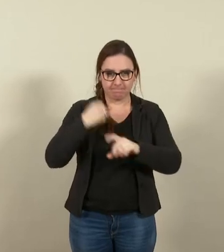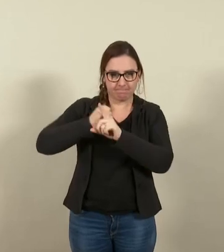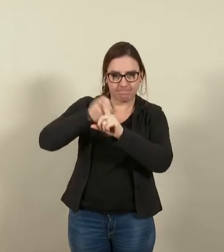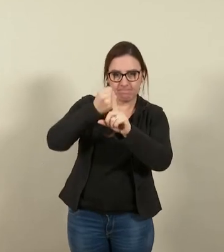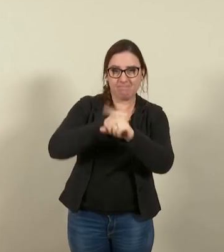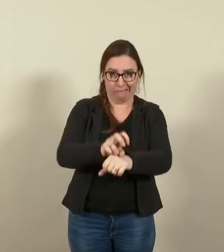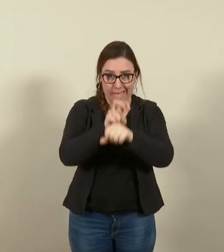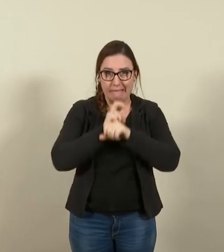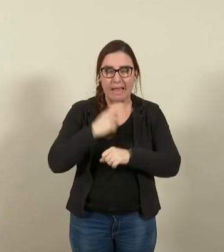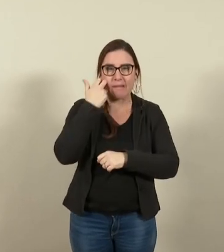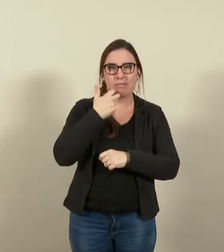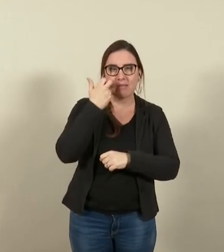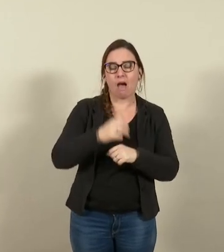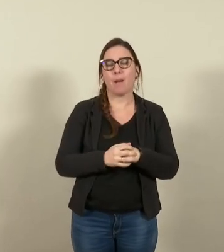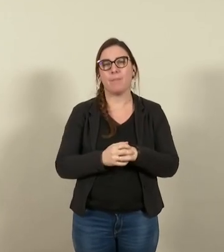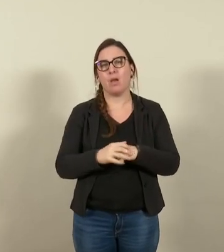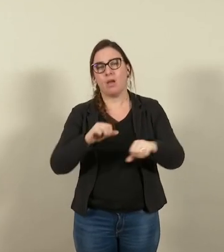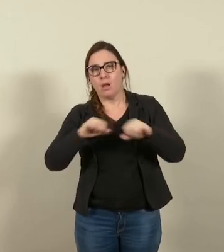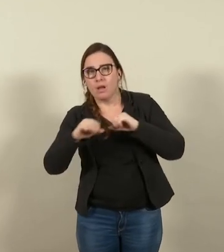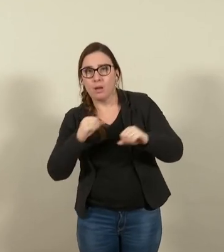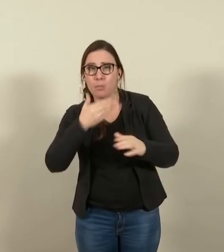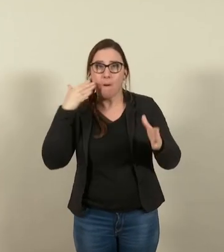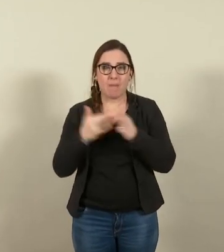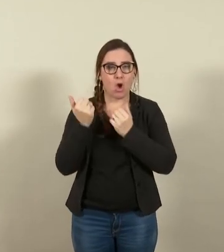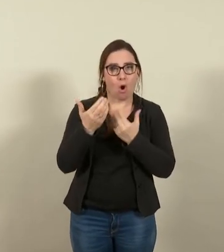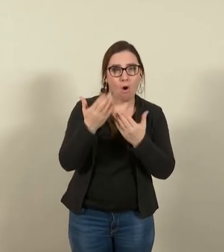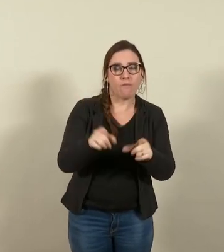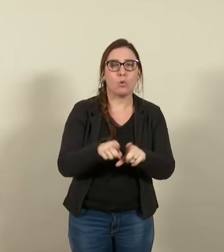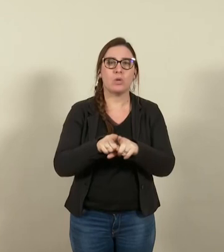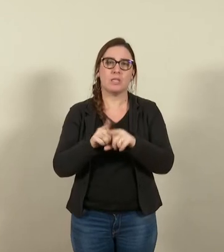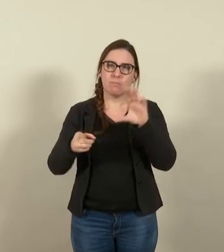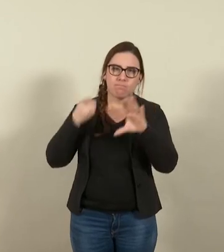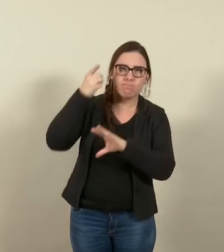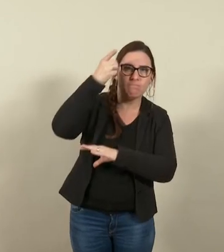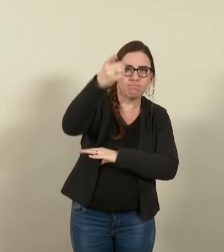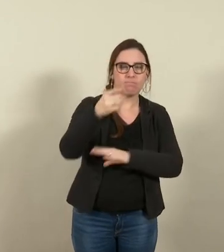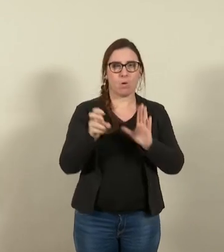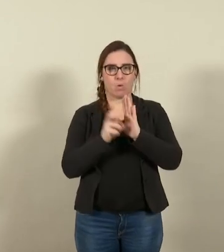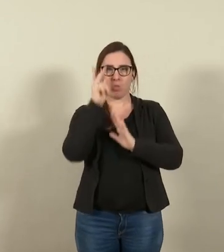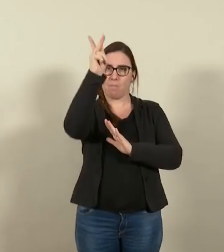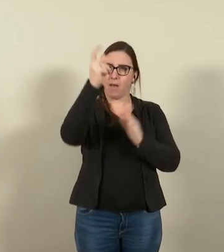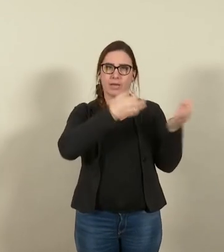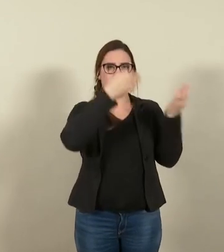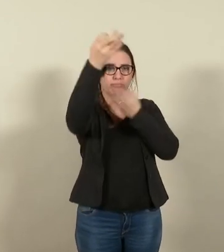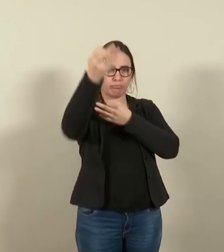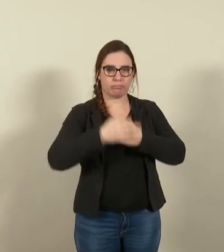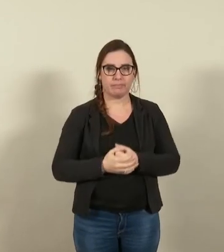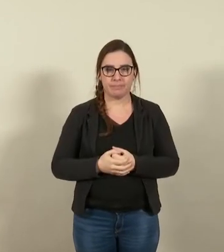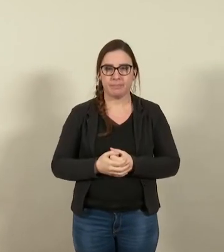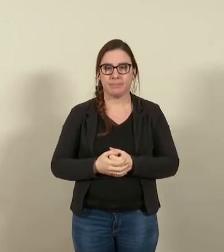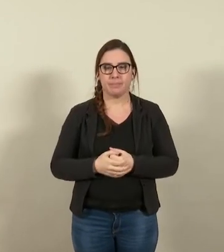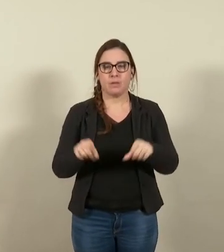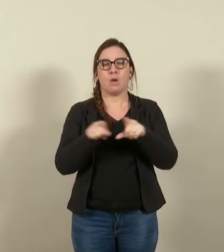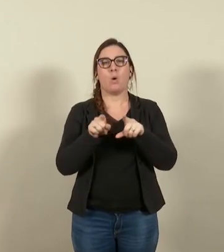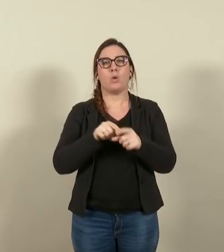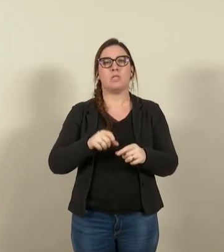trains existants agir pour développer et améliorer l'offre périniser la desserte donc TGV Grenoble Paris de plus une augmentation des